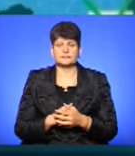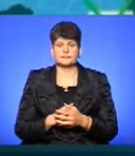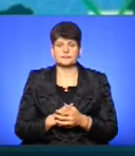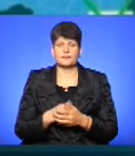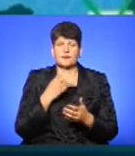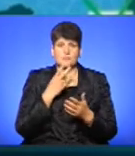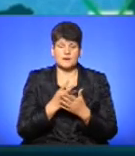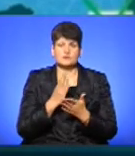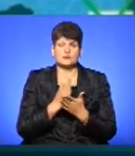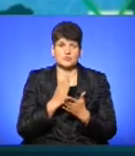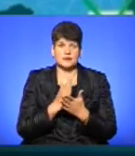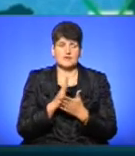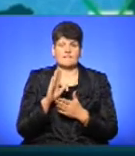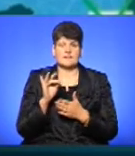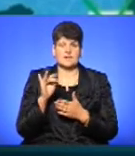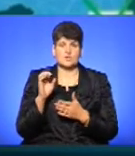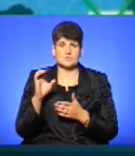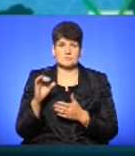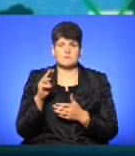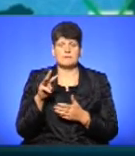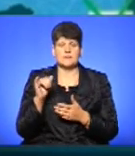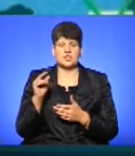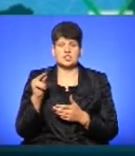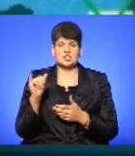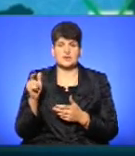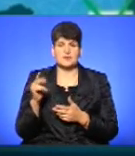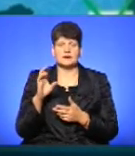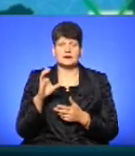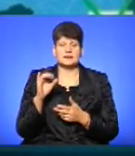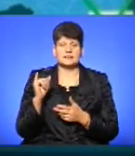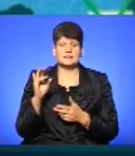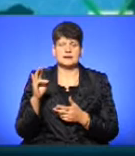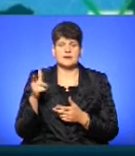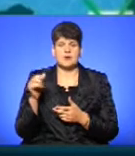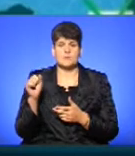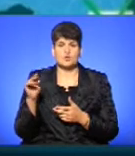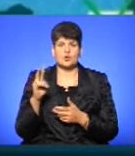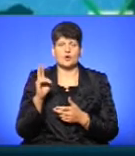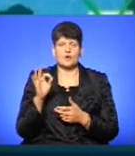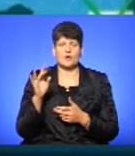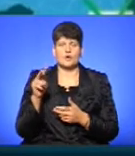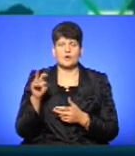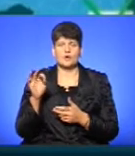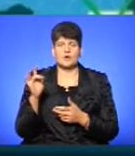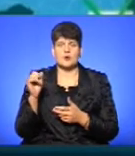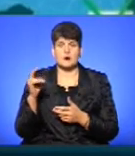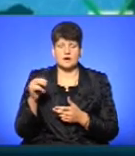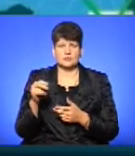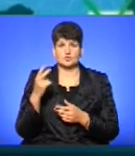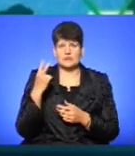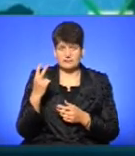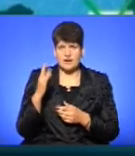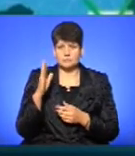такі штами вірусів грипу – Мічиган, Сінгапур і Колорадо. І 2 останніх з них загрожують епідемією в